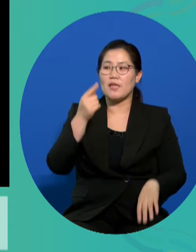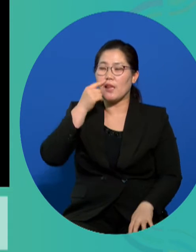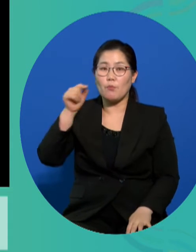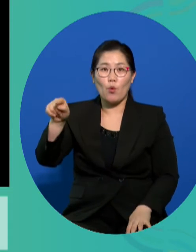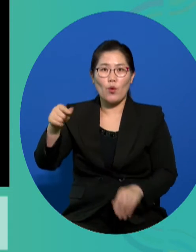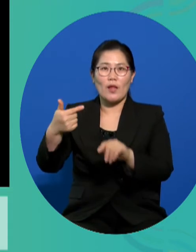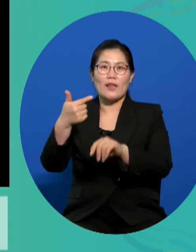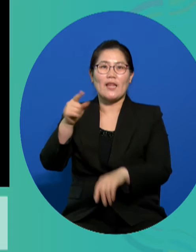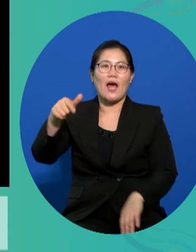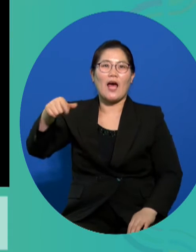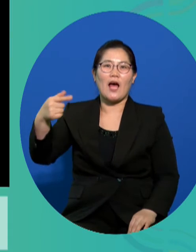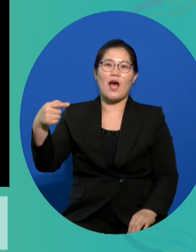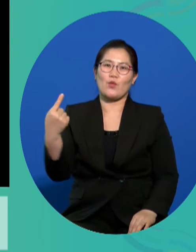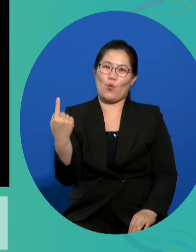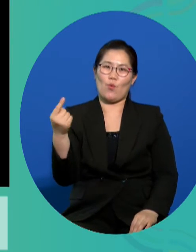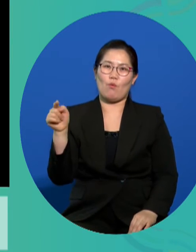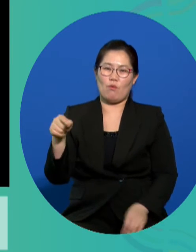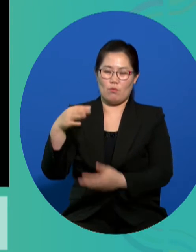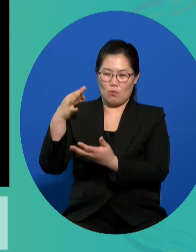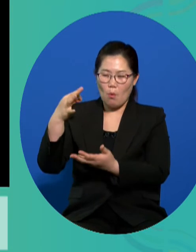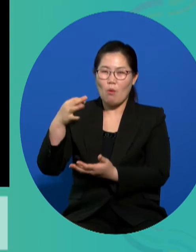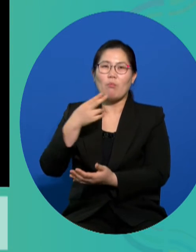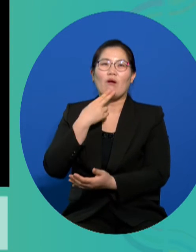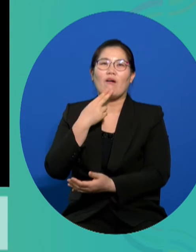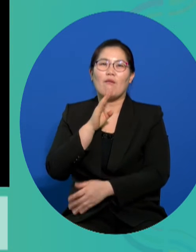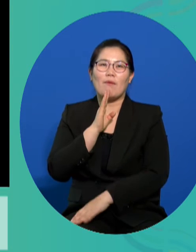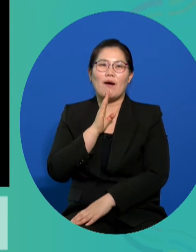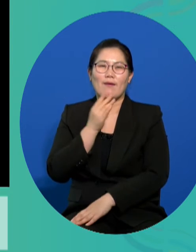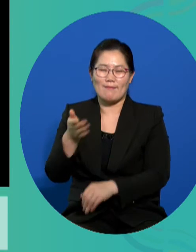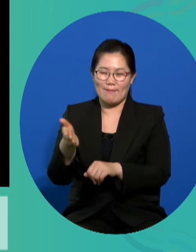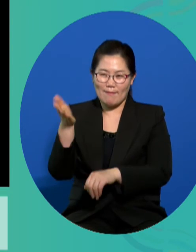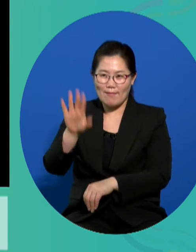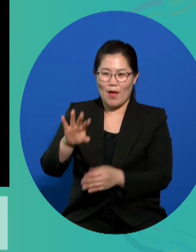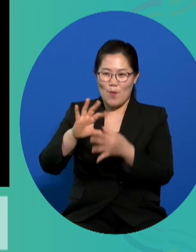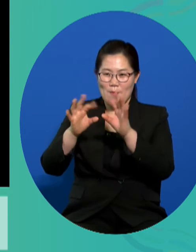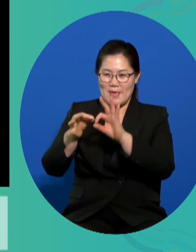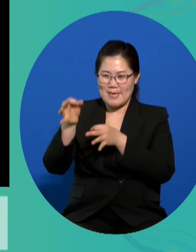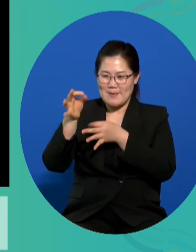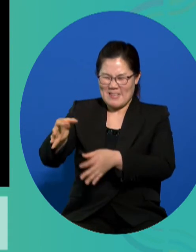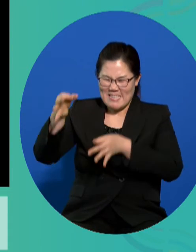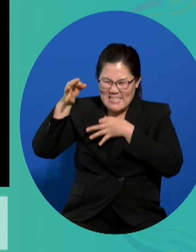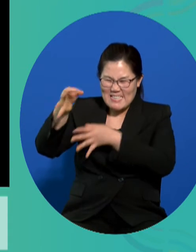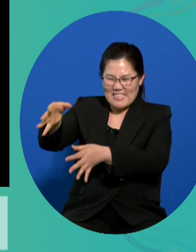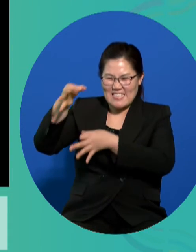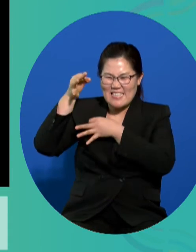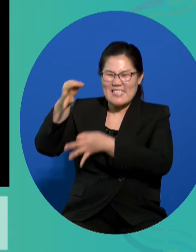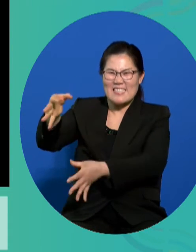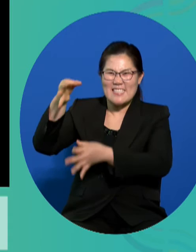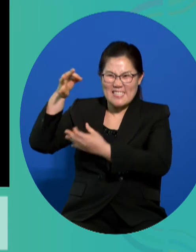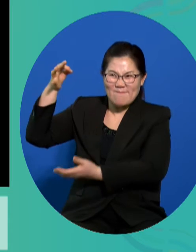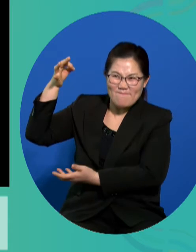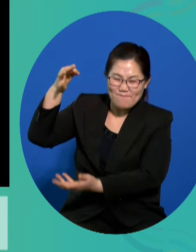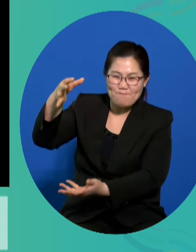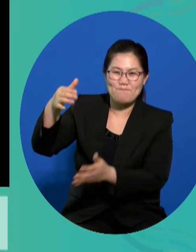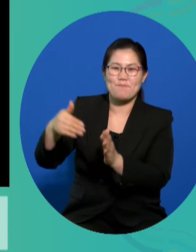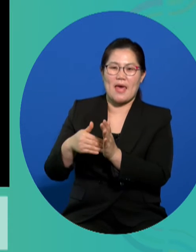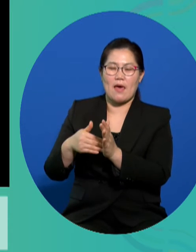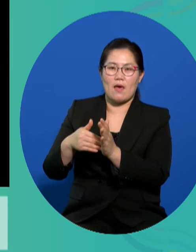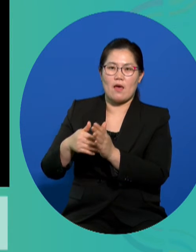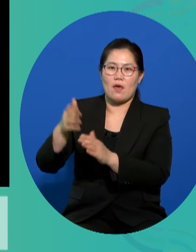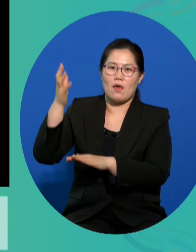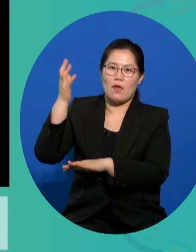재정 자립도가 낮음에도 불구하고 재정을 엄청나게 막대하게 투입하고 막 썼습니다. 그래서